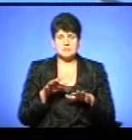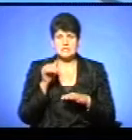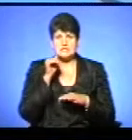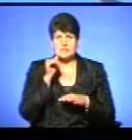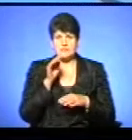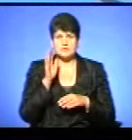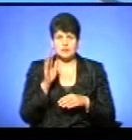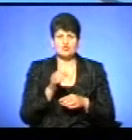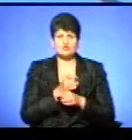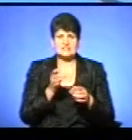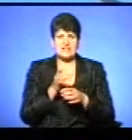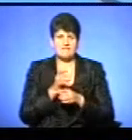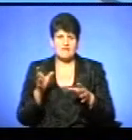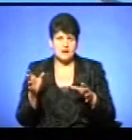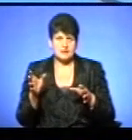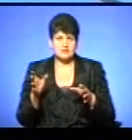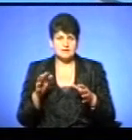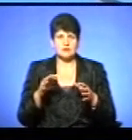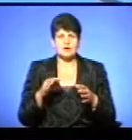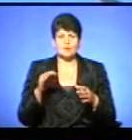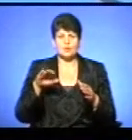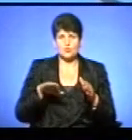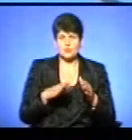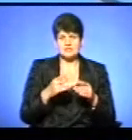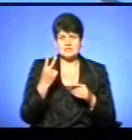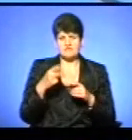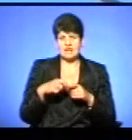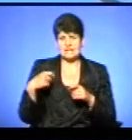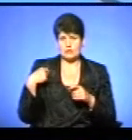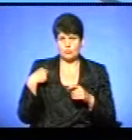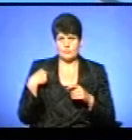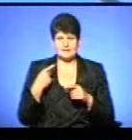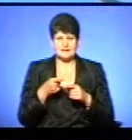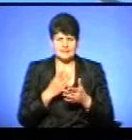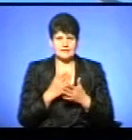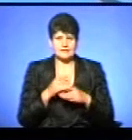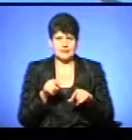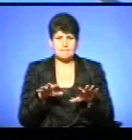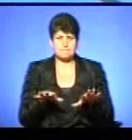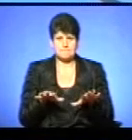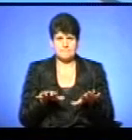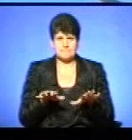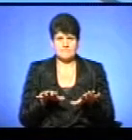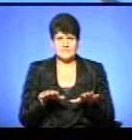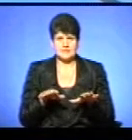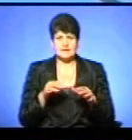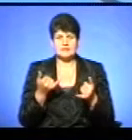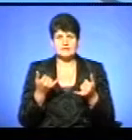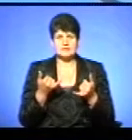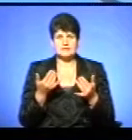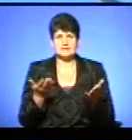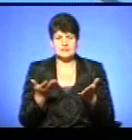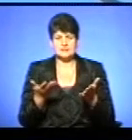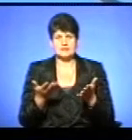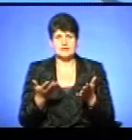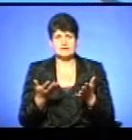там взривати їх. Урочище степ. Ну, 2 кілометри від всіх сіл. Там таке місце тихе, ненаселене на території